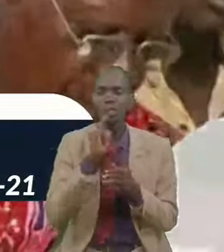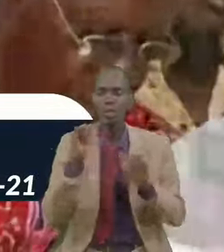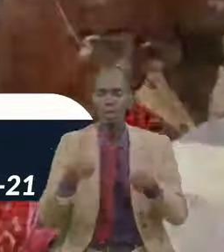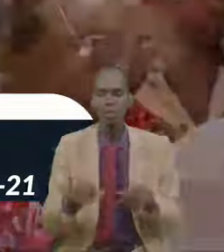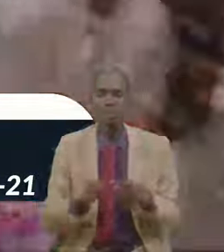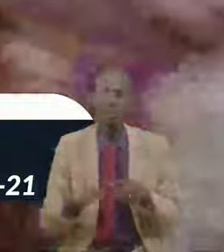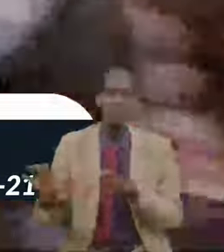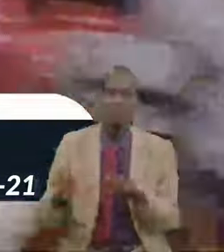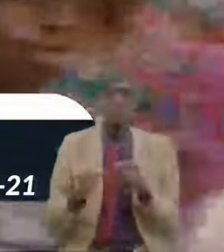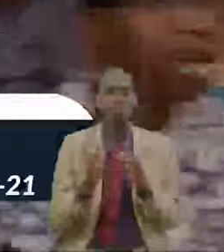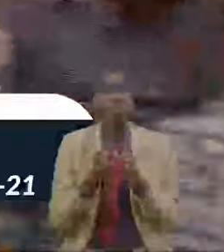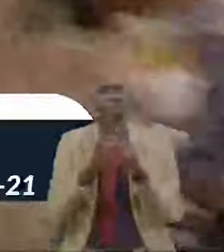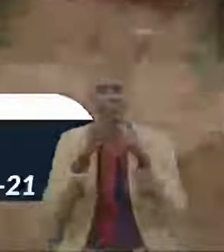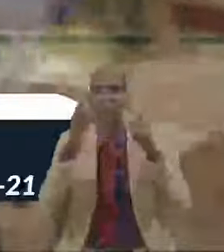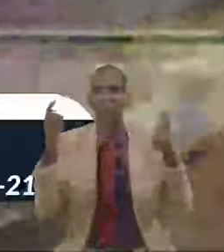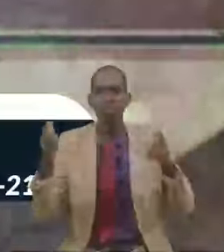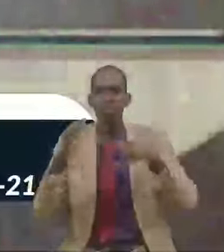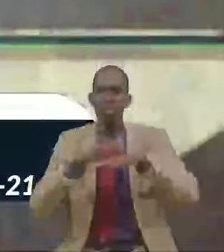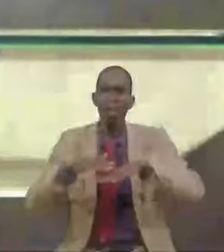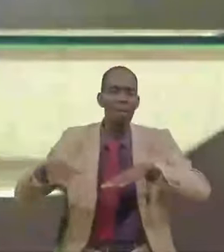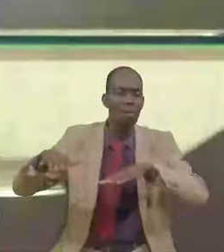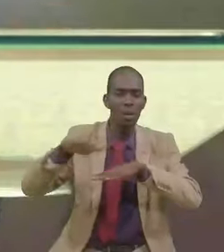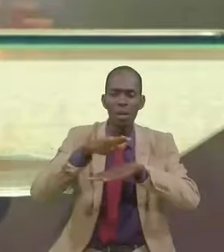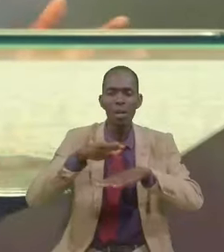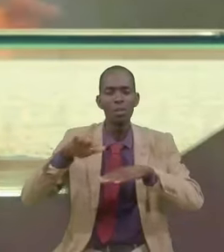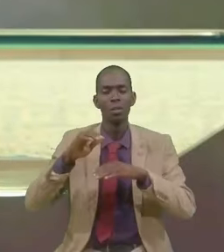Or à celui qui peut faire. Par la puissance qui agit en nous,